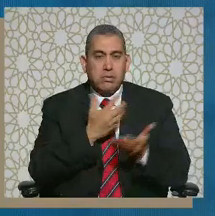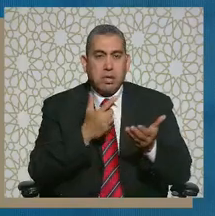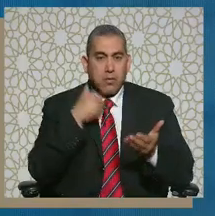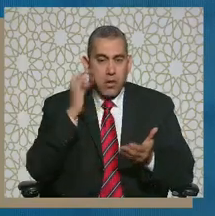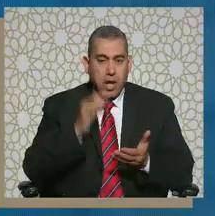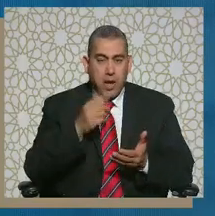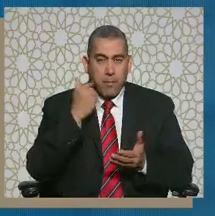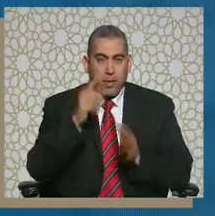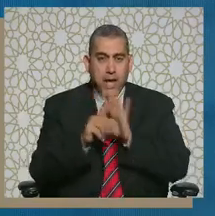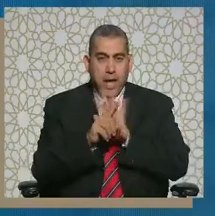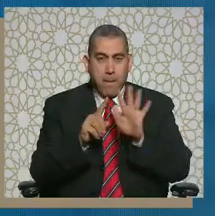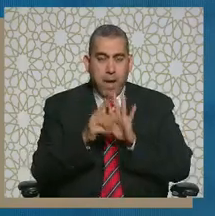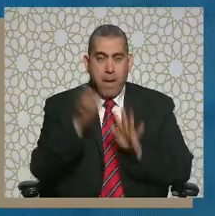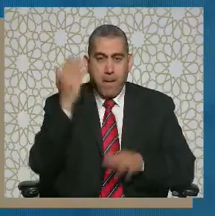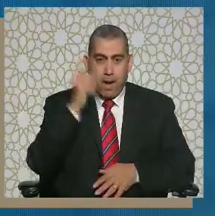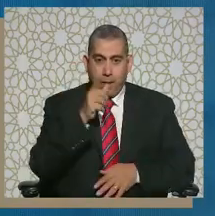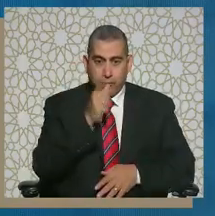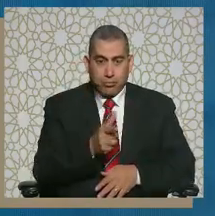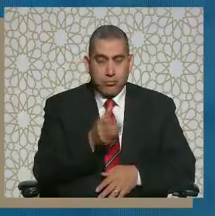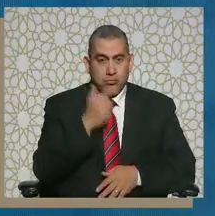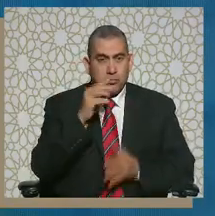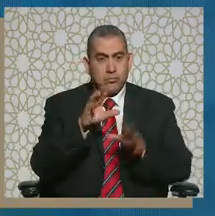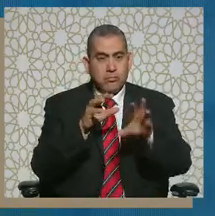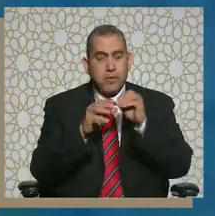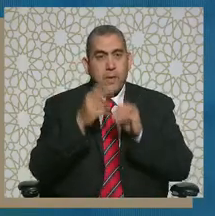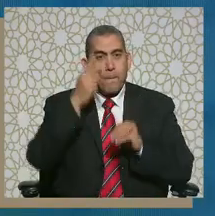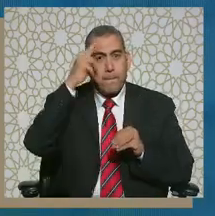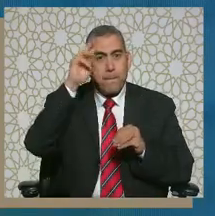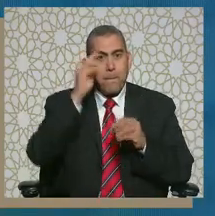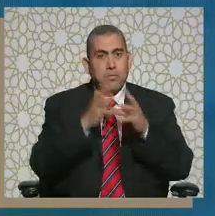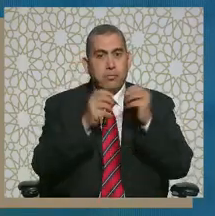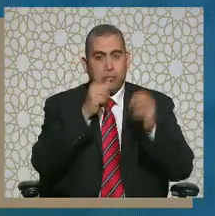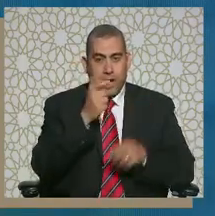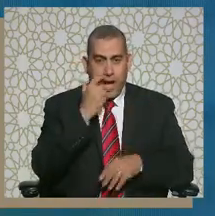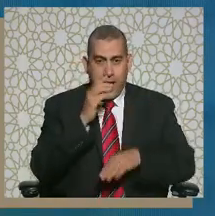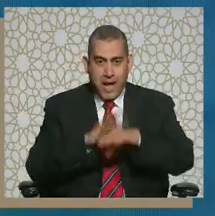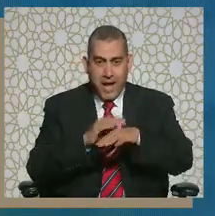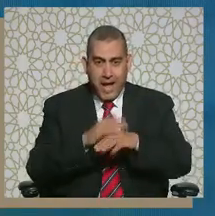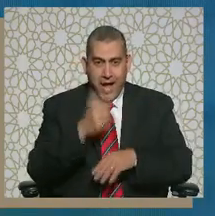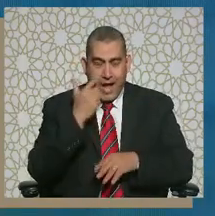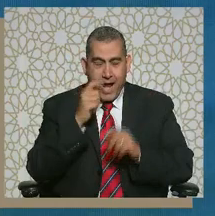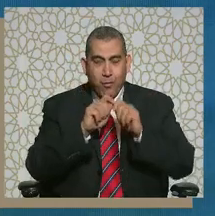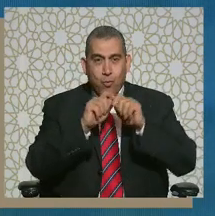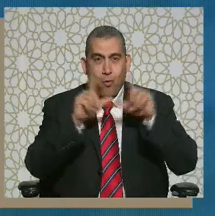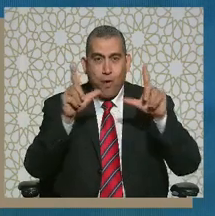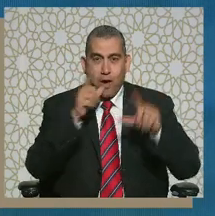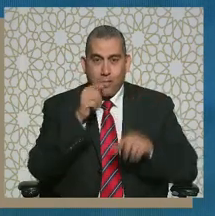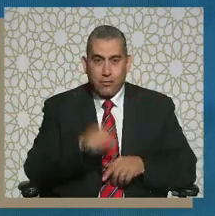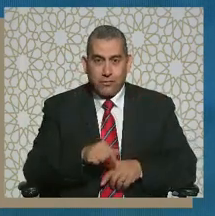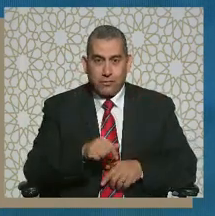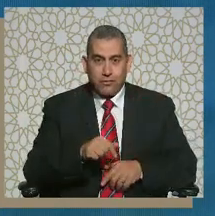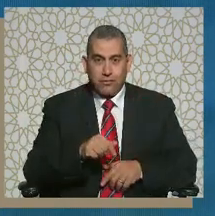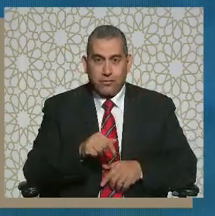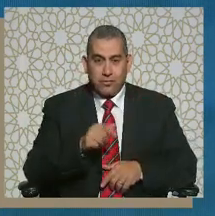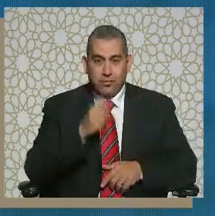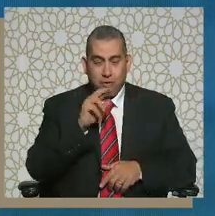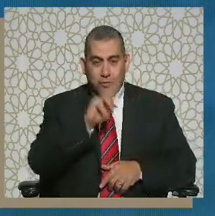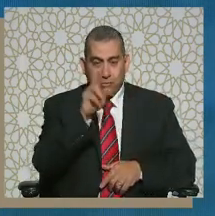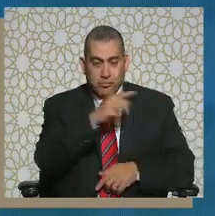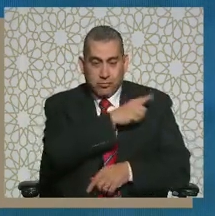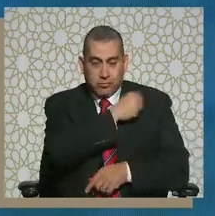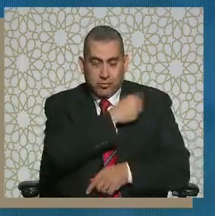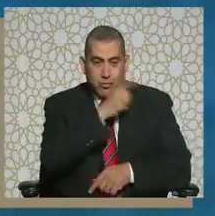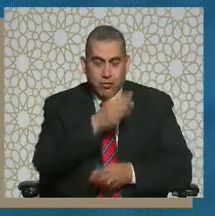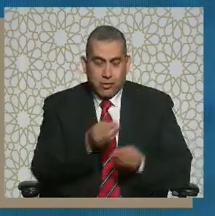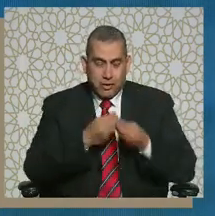عطاء الا السكندري بيلتقي وينبه هنا ليه بشكل واضح ويقول رب معصيه او رثت